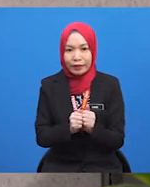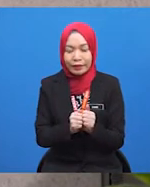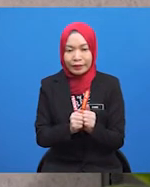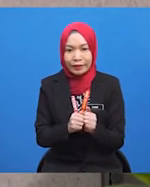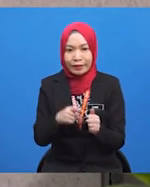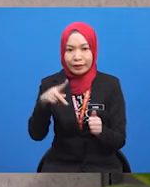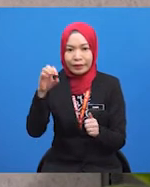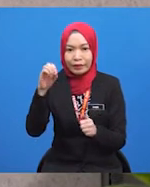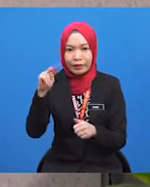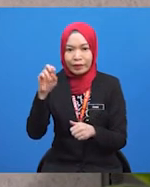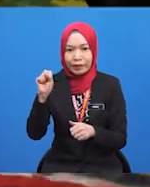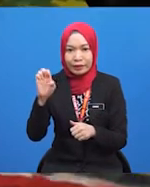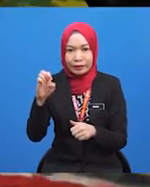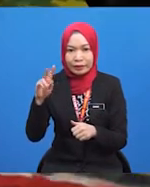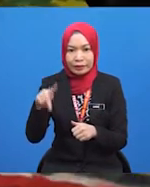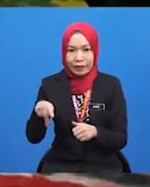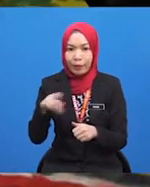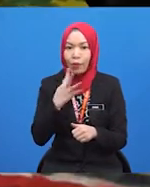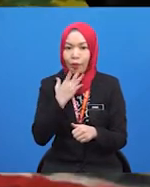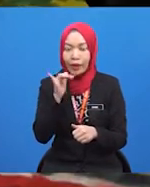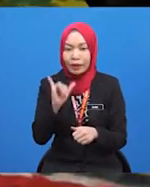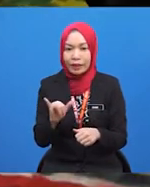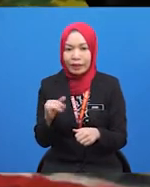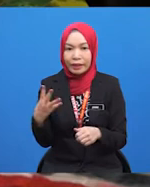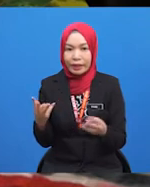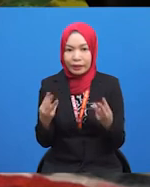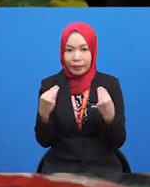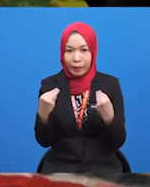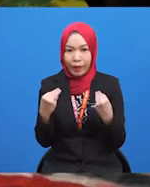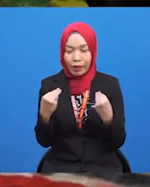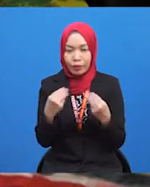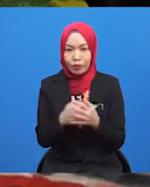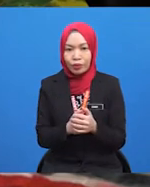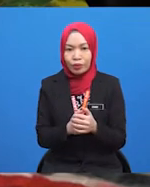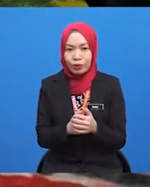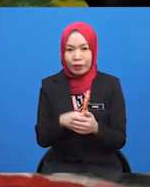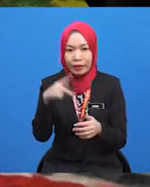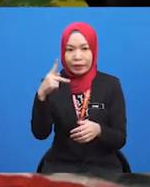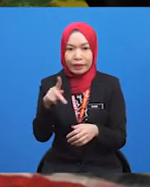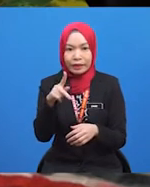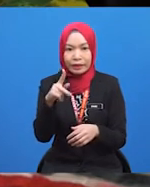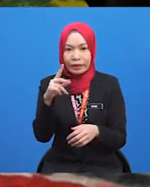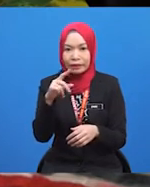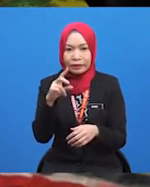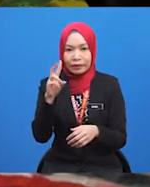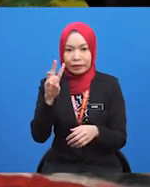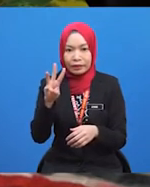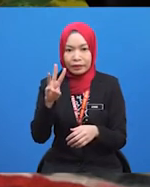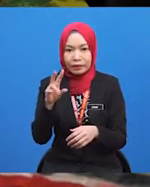warna yang diinginkan. Tiga komponen warna tersebut adalah